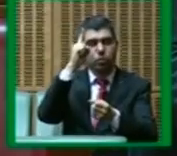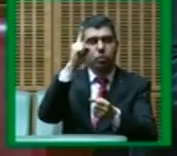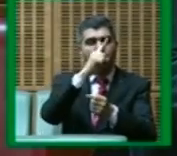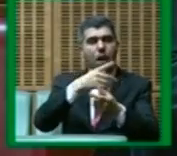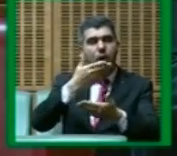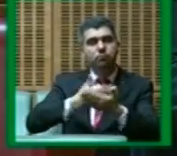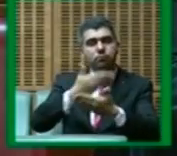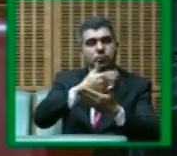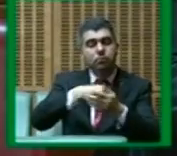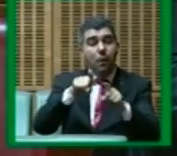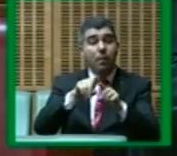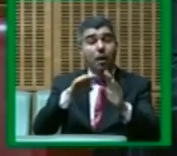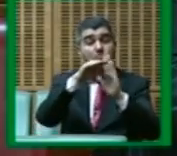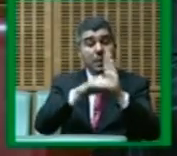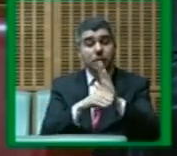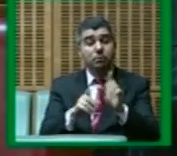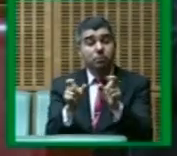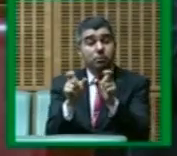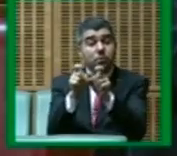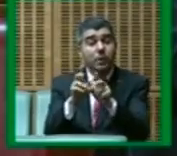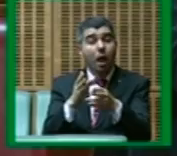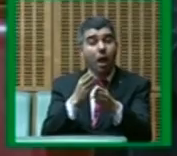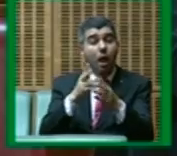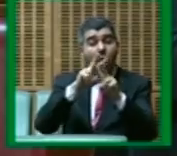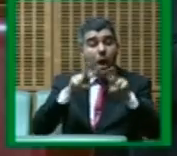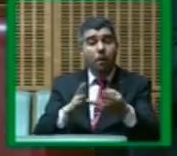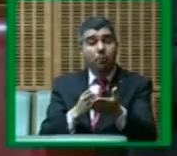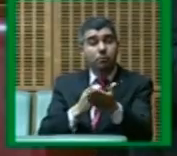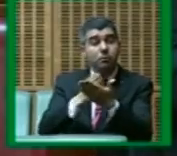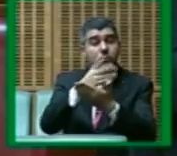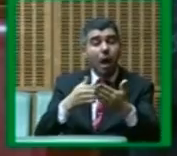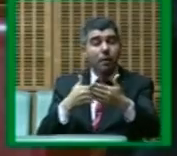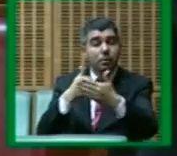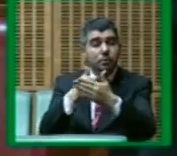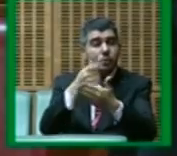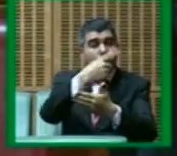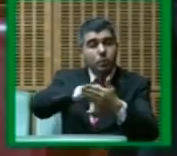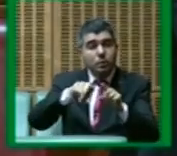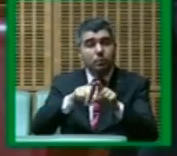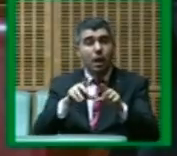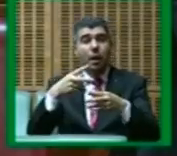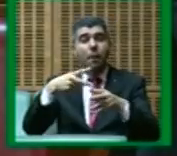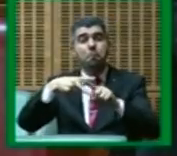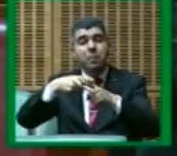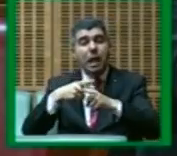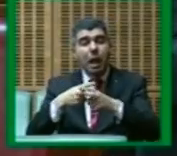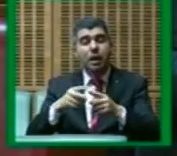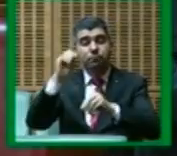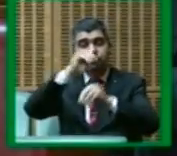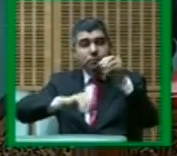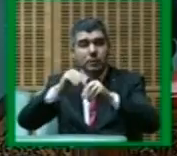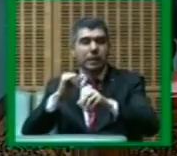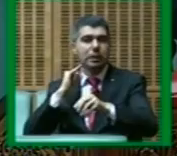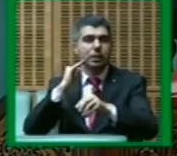واحد الخلية اللي هي خاصة للمتابعة ديال العلاقة ديال الحوادث السير مع الحالة الميكانيكية ومع الكونترول وفين